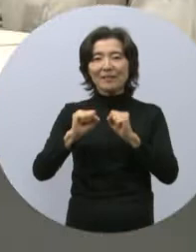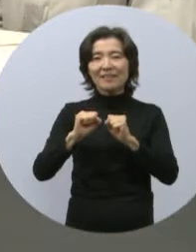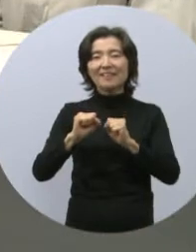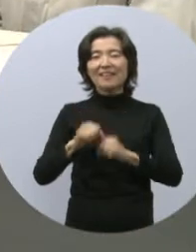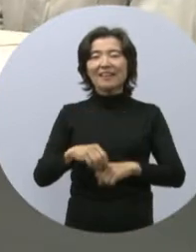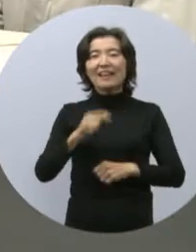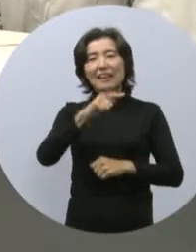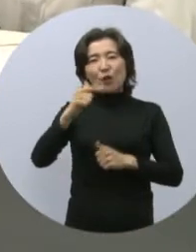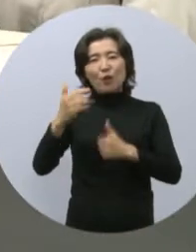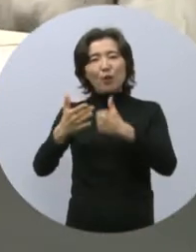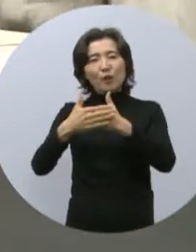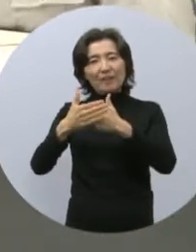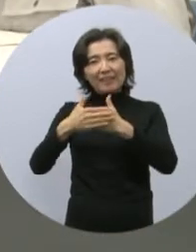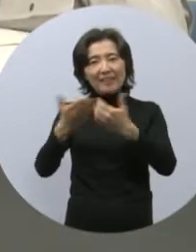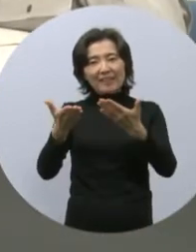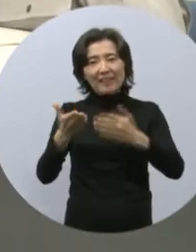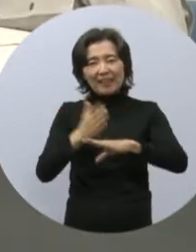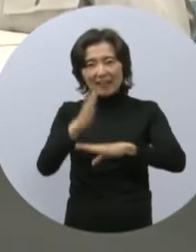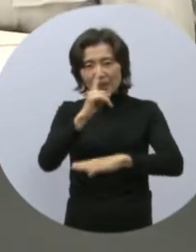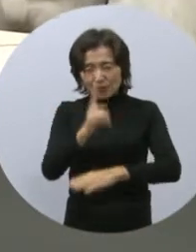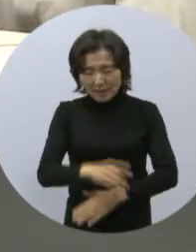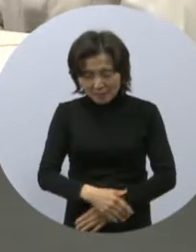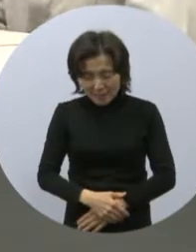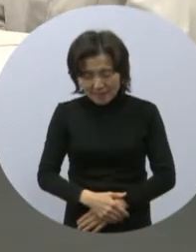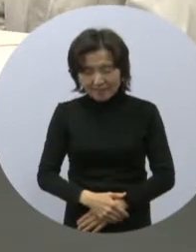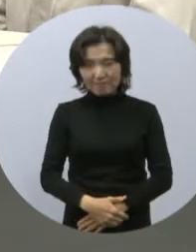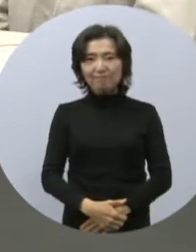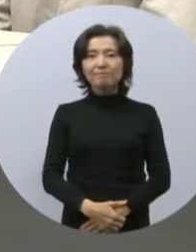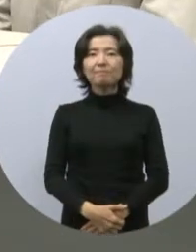。いろいろお世話になってありがとうございました。 ありがとうございました。